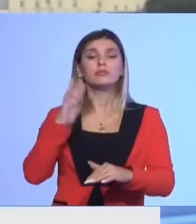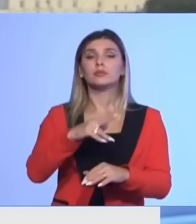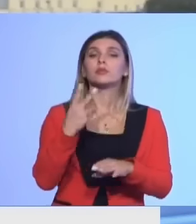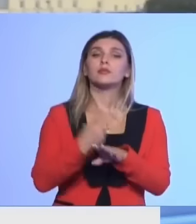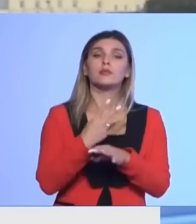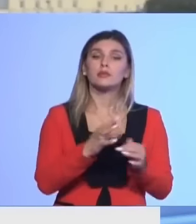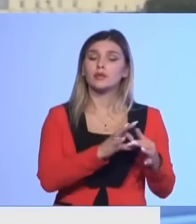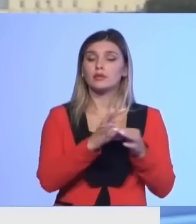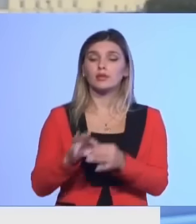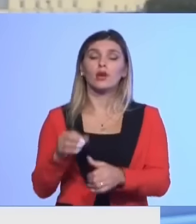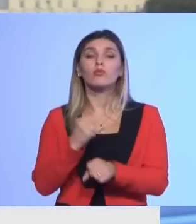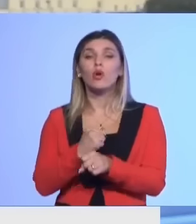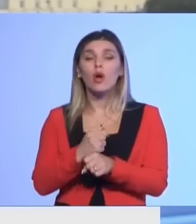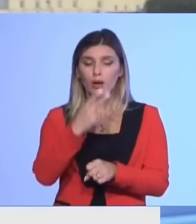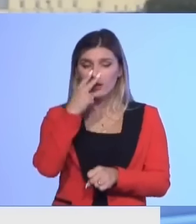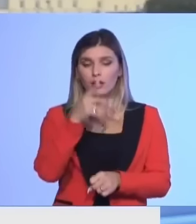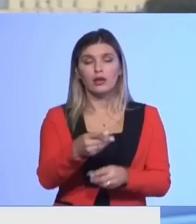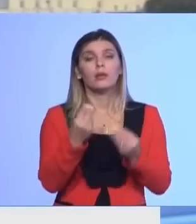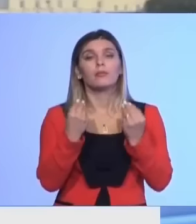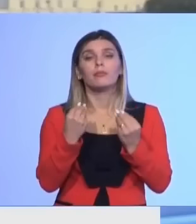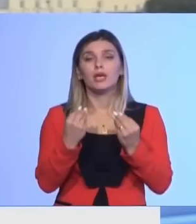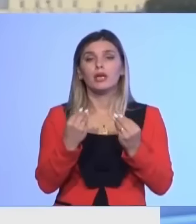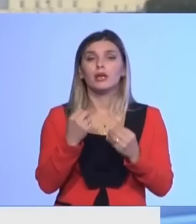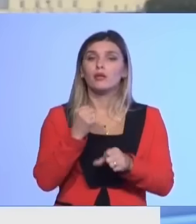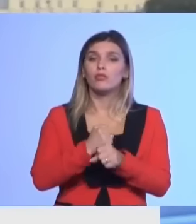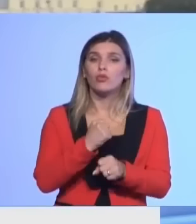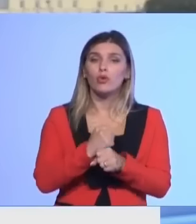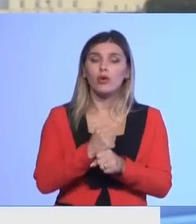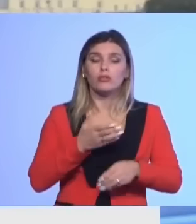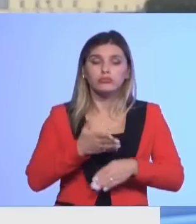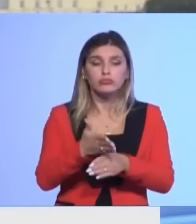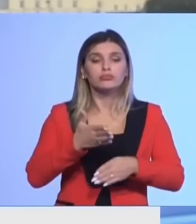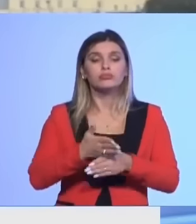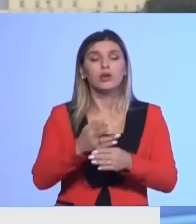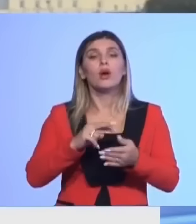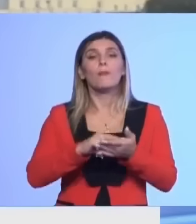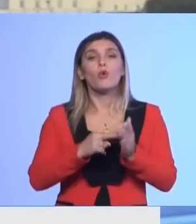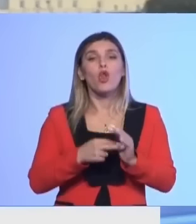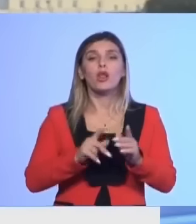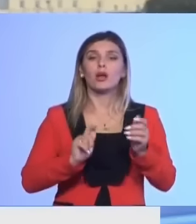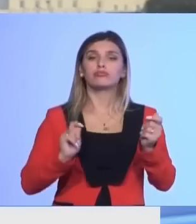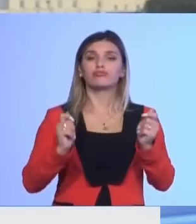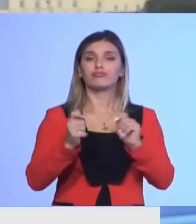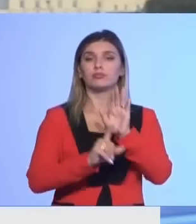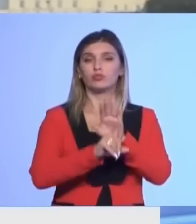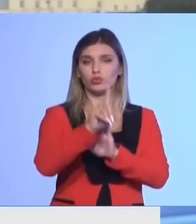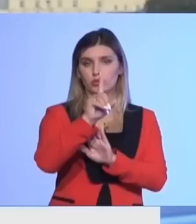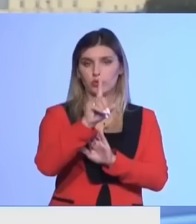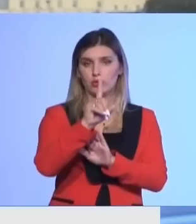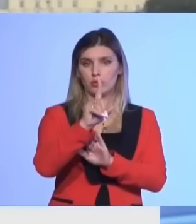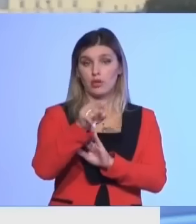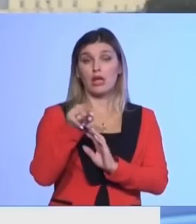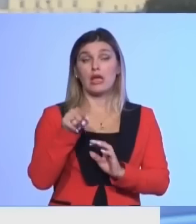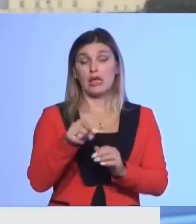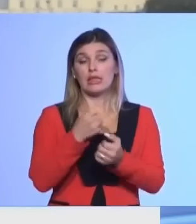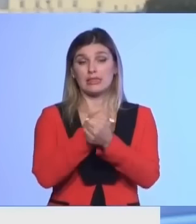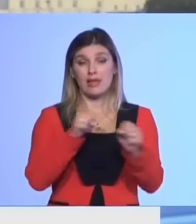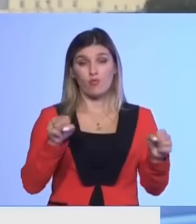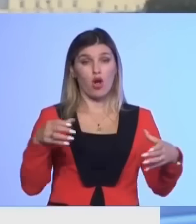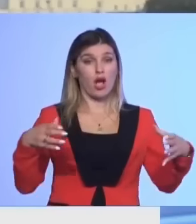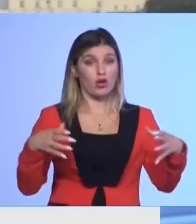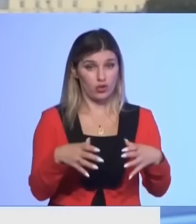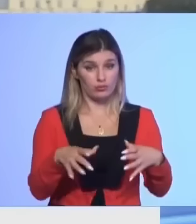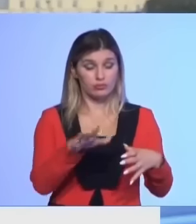dy vitet e fundit ka treguar mbështetje të fuqishme për politika progresive. Nga kampi demokrat, zoti Walz ka marrë mbështetje